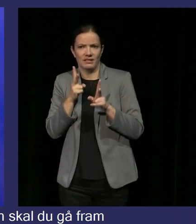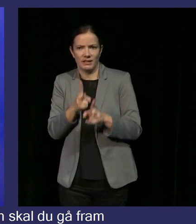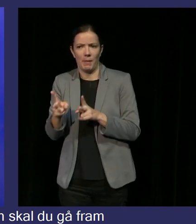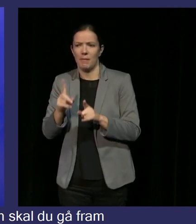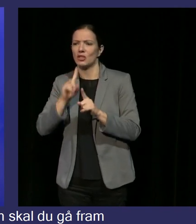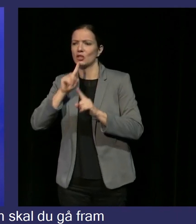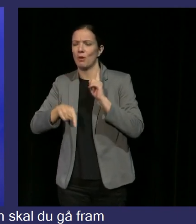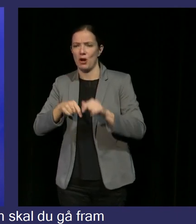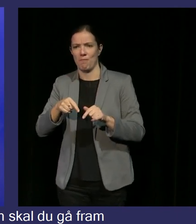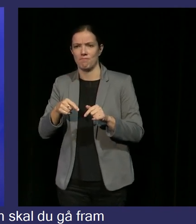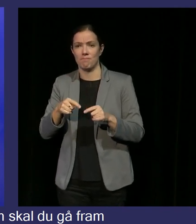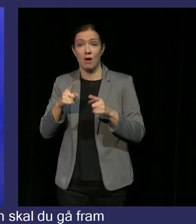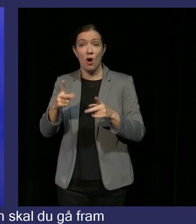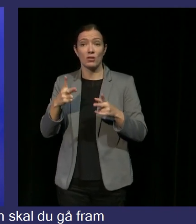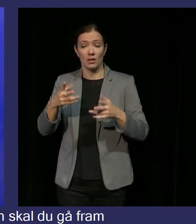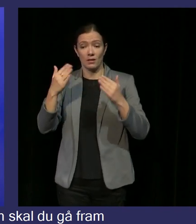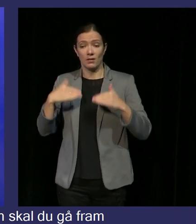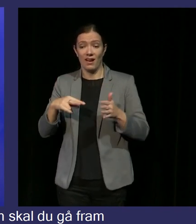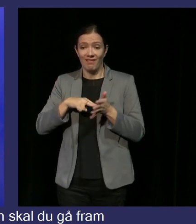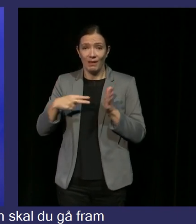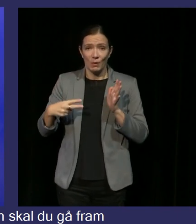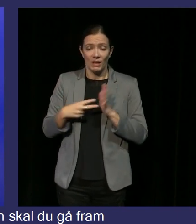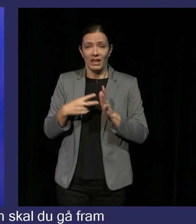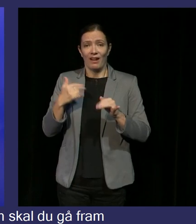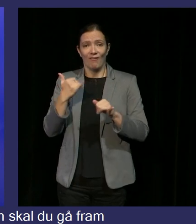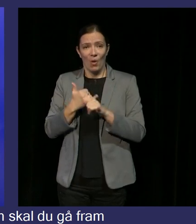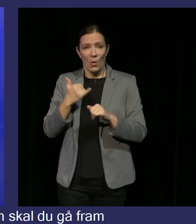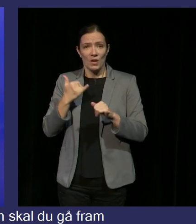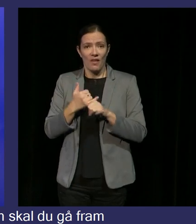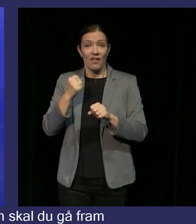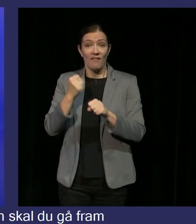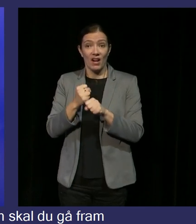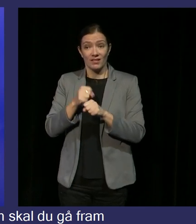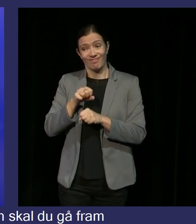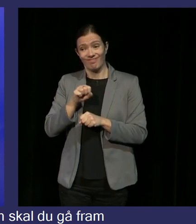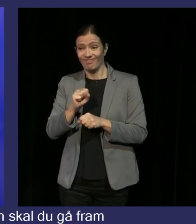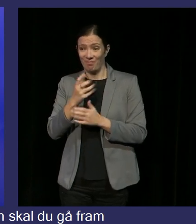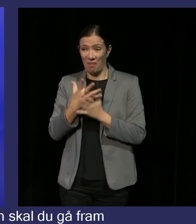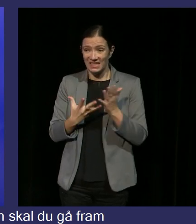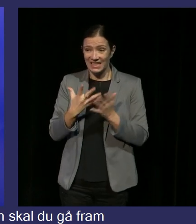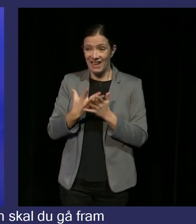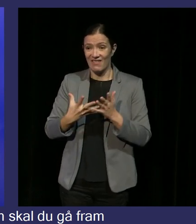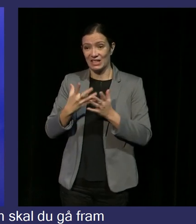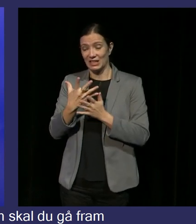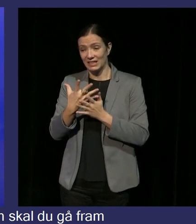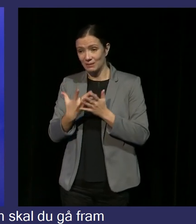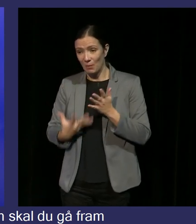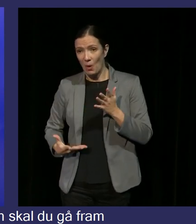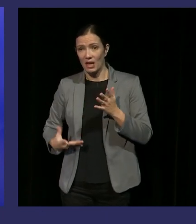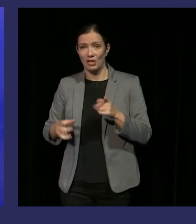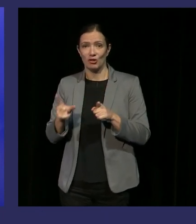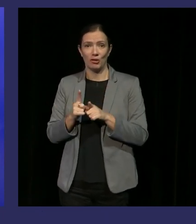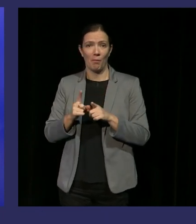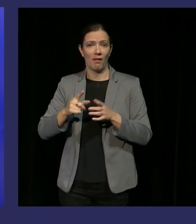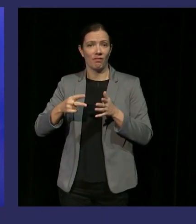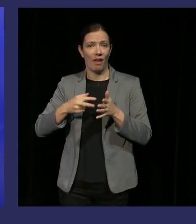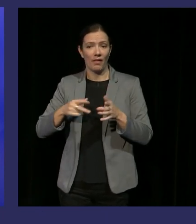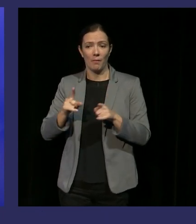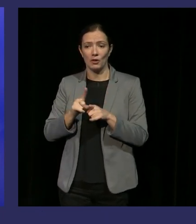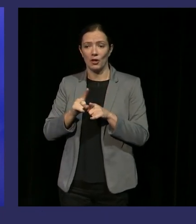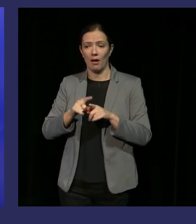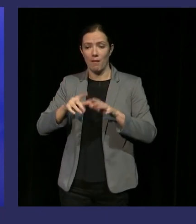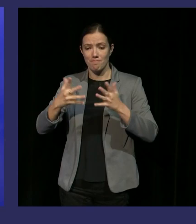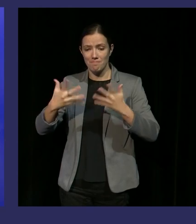altså hvordan skal det gå fram for å faktisk beskrive språket som datasett, altså sånn at du, maskiner